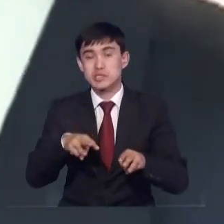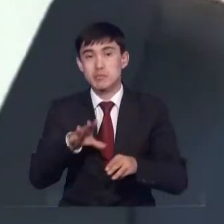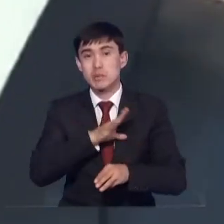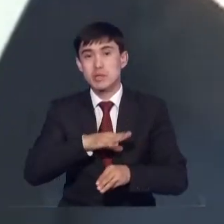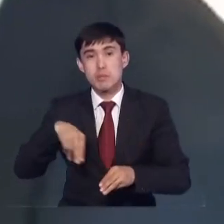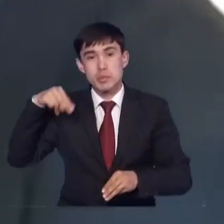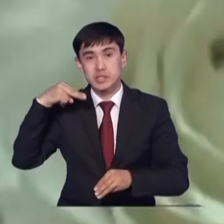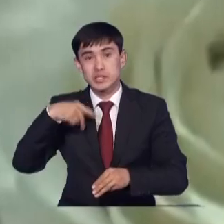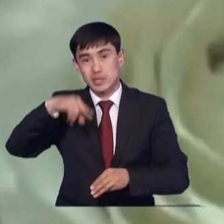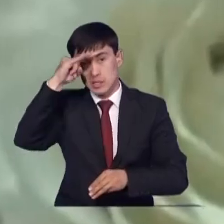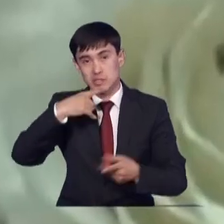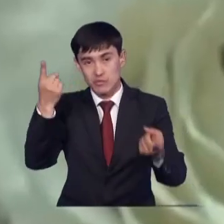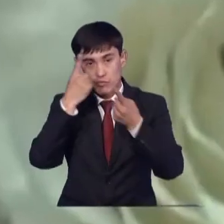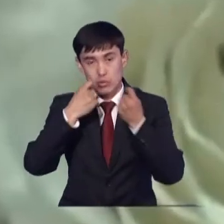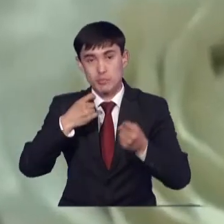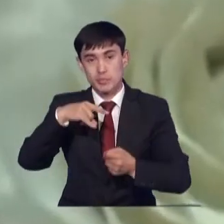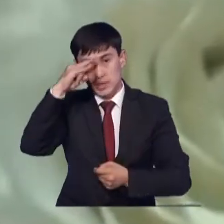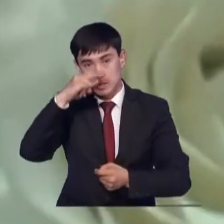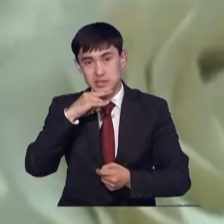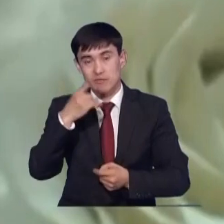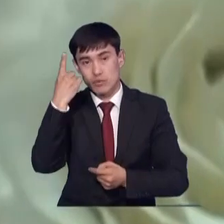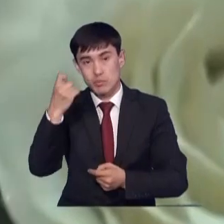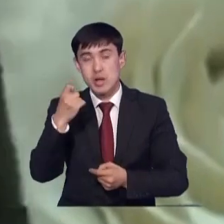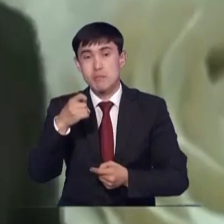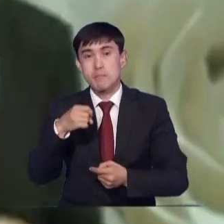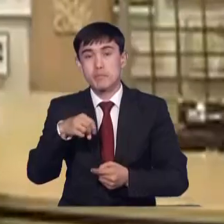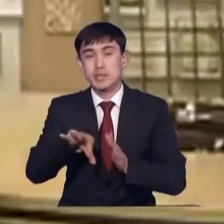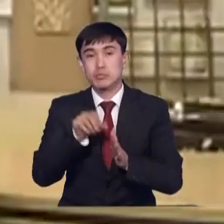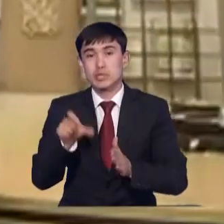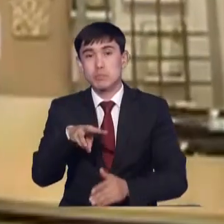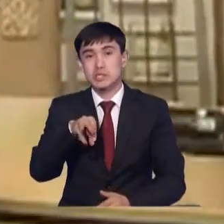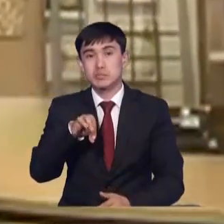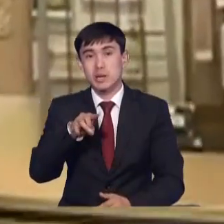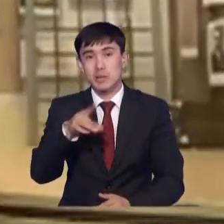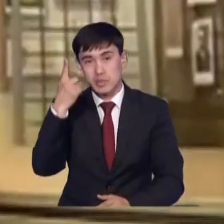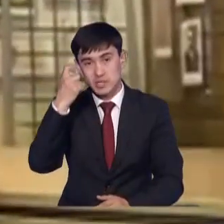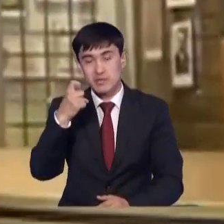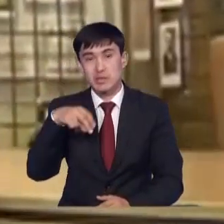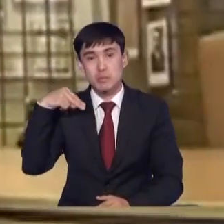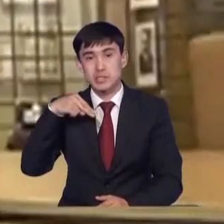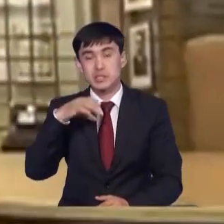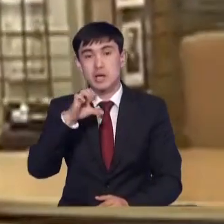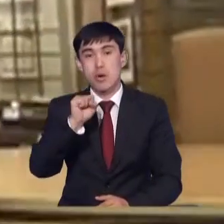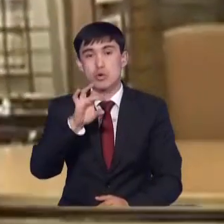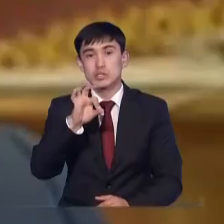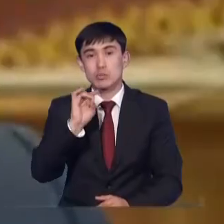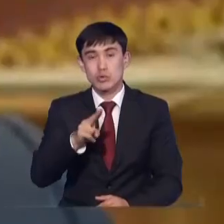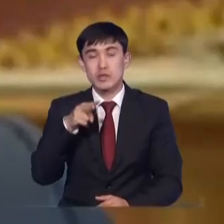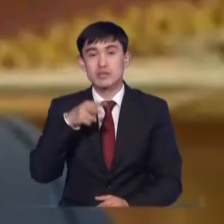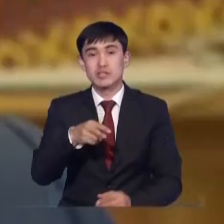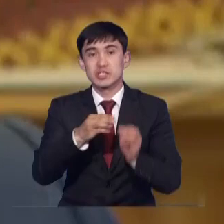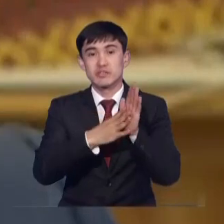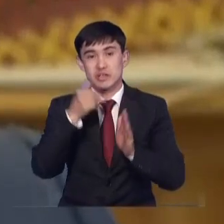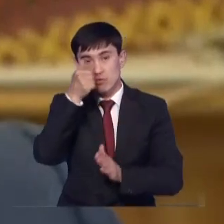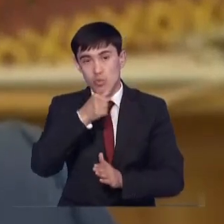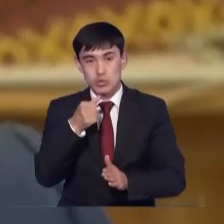казахского информагентства Каз Информ депутатом мажлиса парламента советником президента АО самрук с 2009